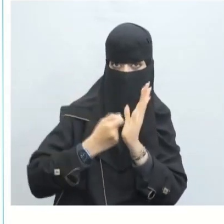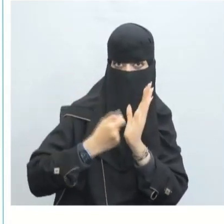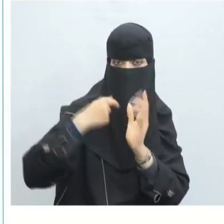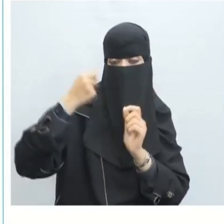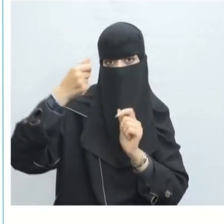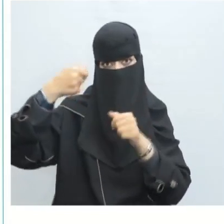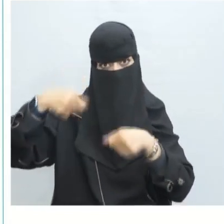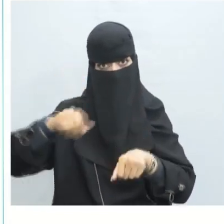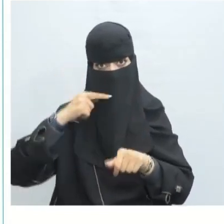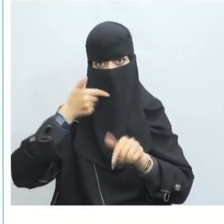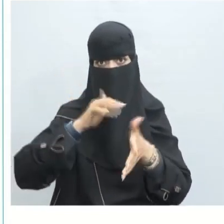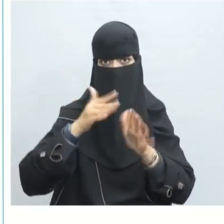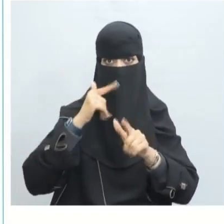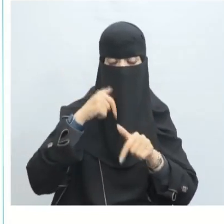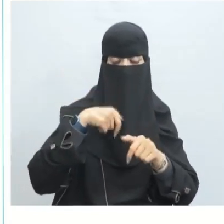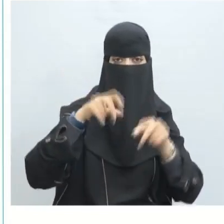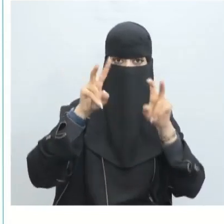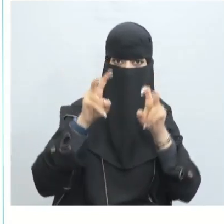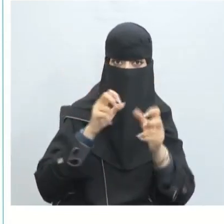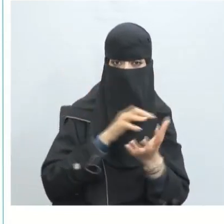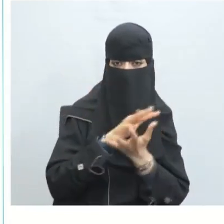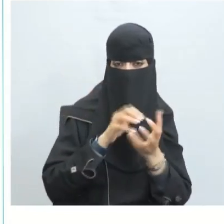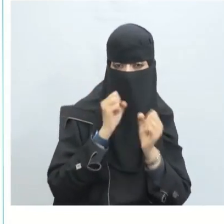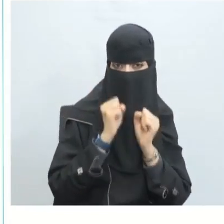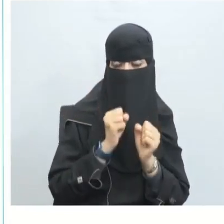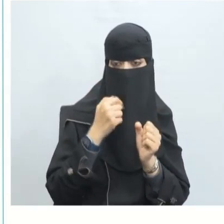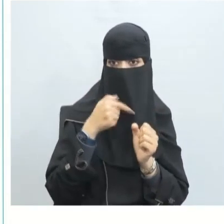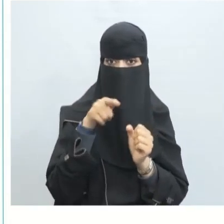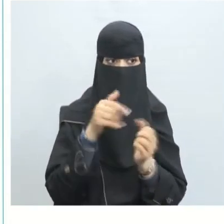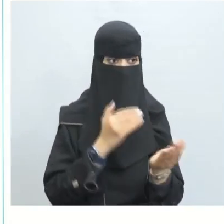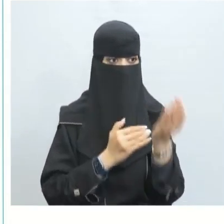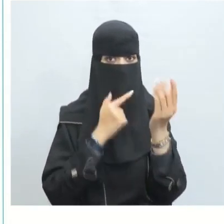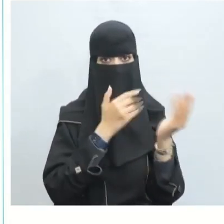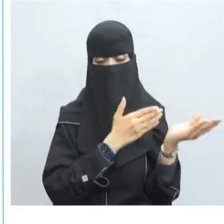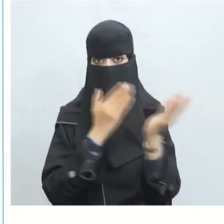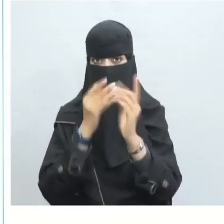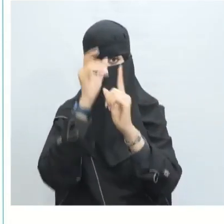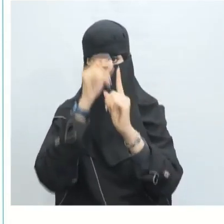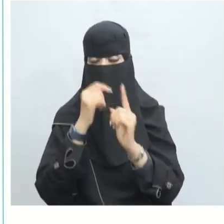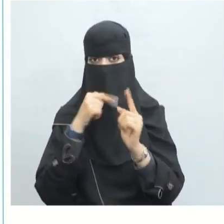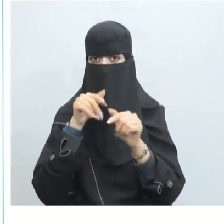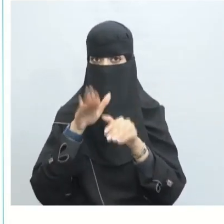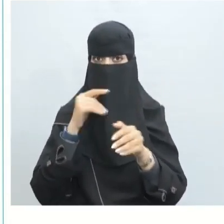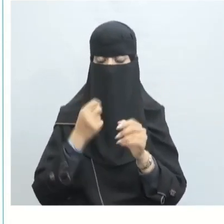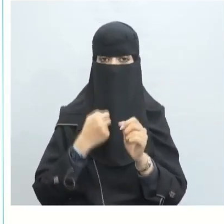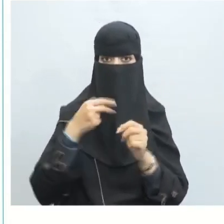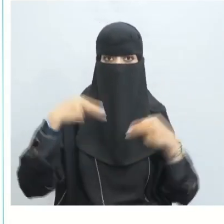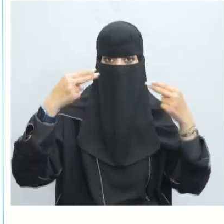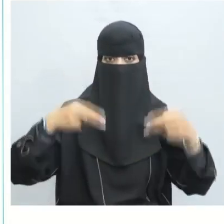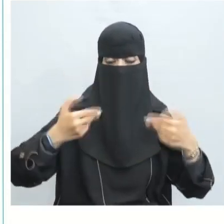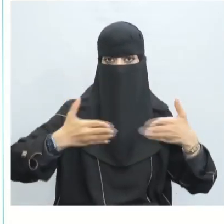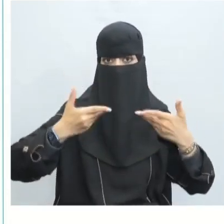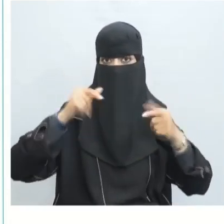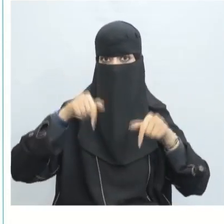مبالغ وبالتالي قد تتعذر بسدادها لا يوجد طلب او لا يجد حضور اذا كانت مثلا فعاليه ترفيهيه